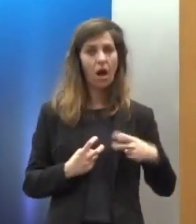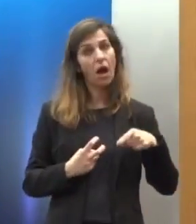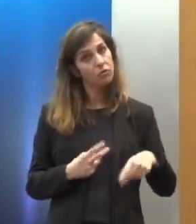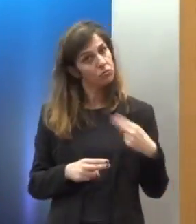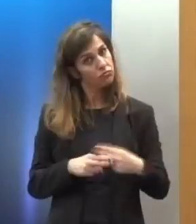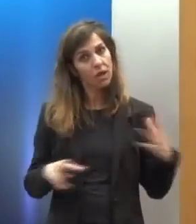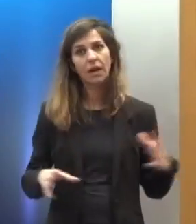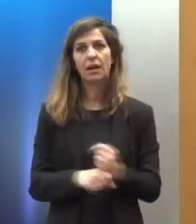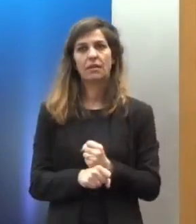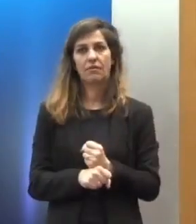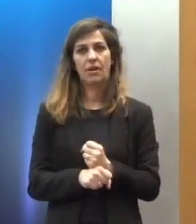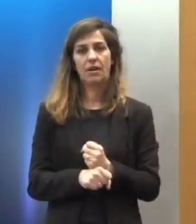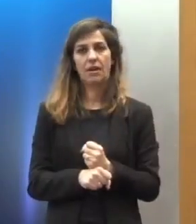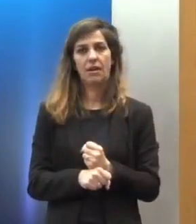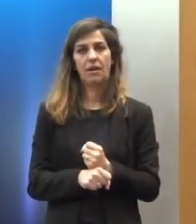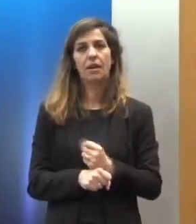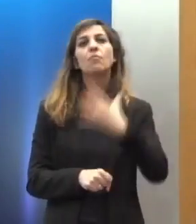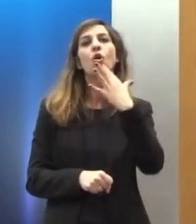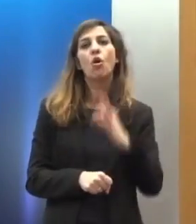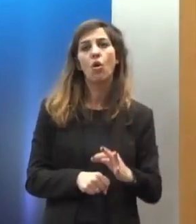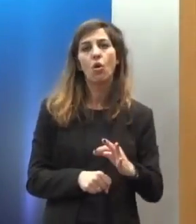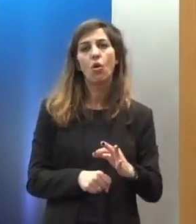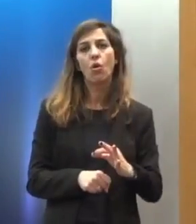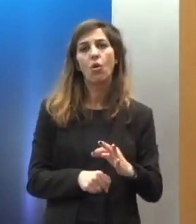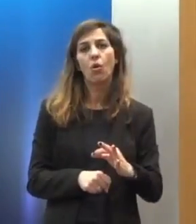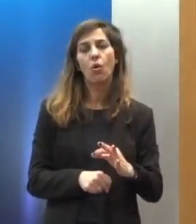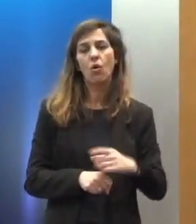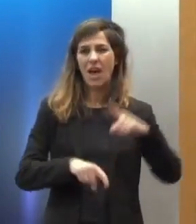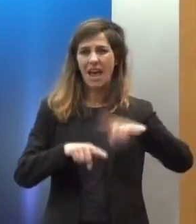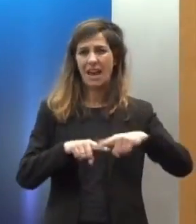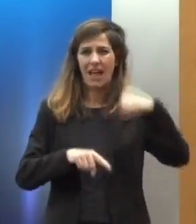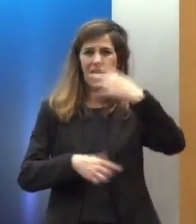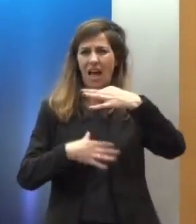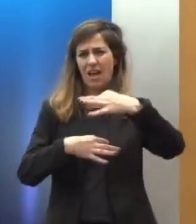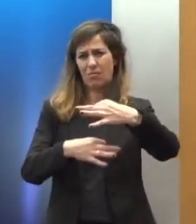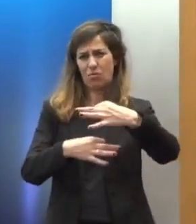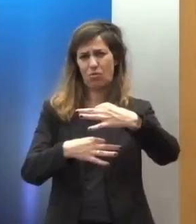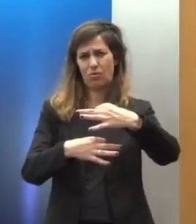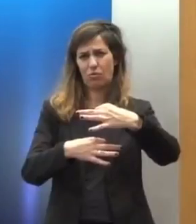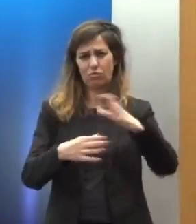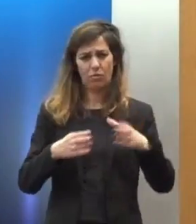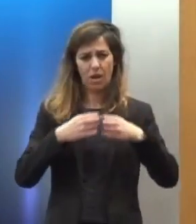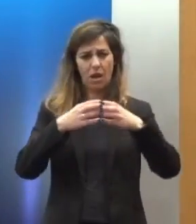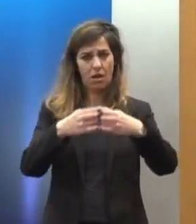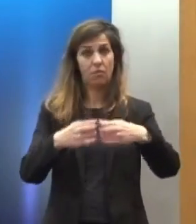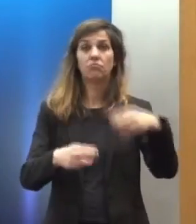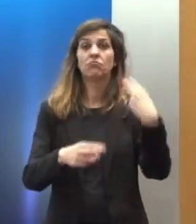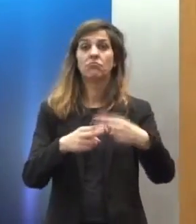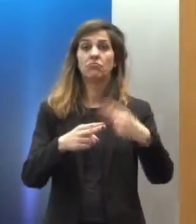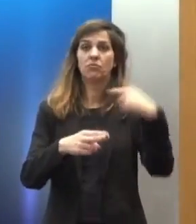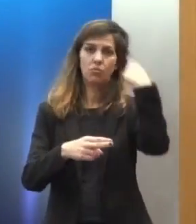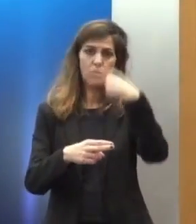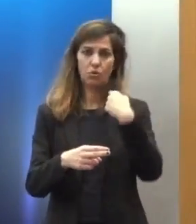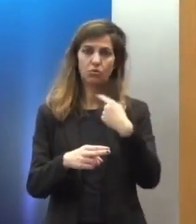άρδια προετοιμασία και παρουσία του επικεφαλής της ελληνικής αντιπροσωπείας, όσο και στην υψηλού επίπεδου εκπροσώπηση της χώρας